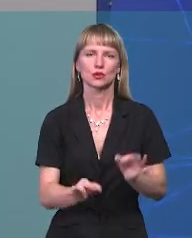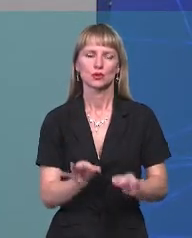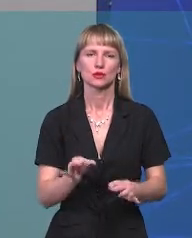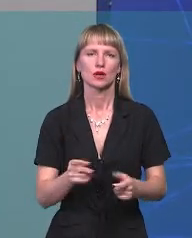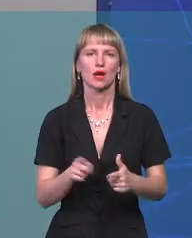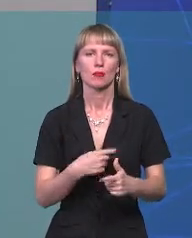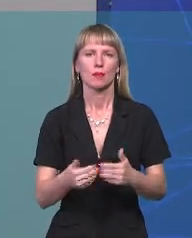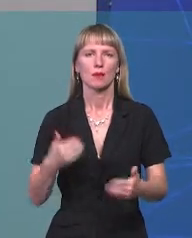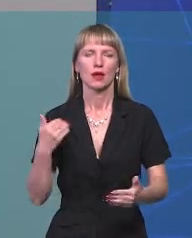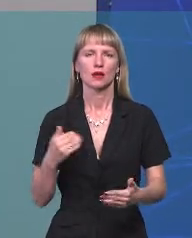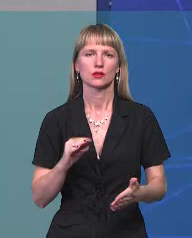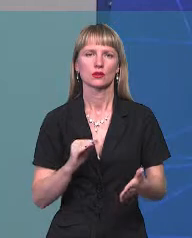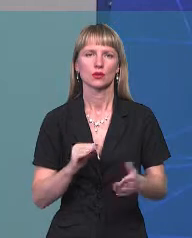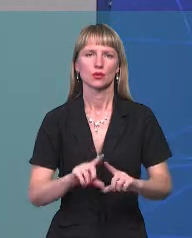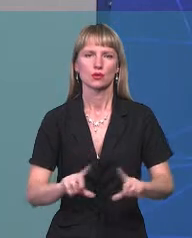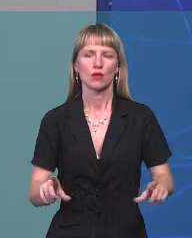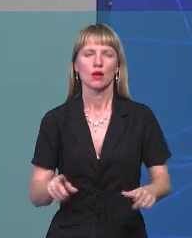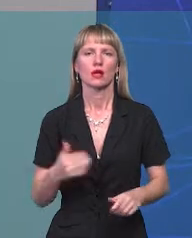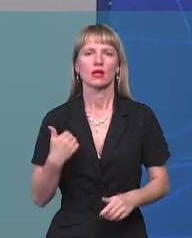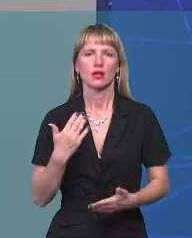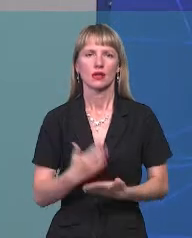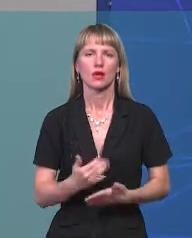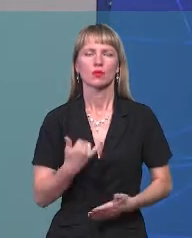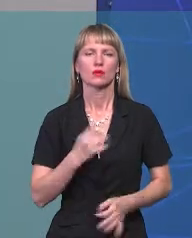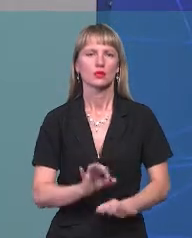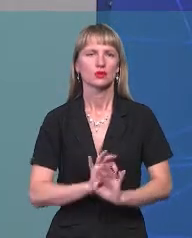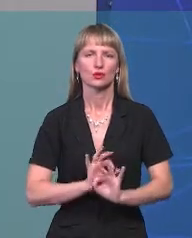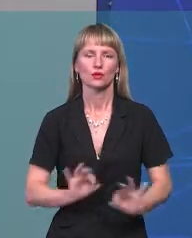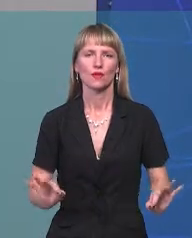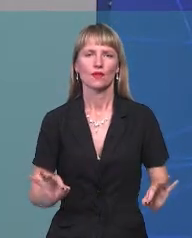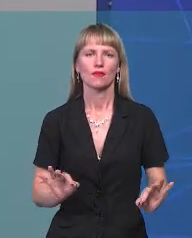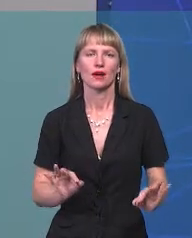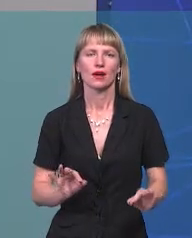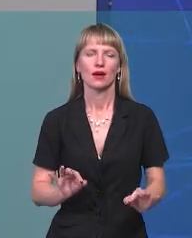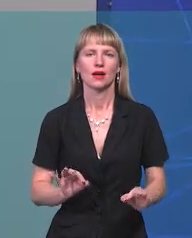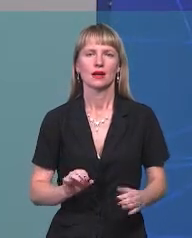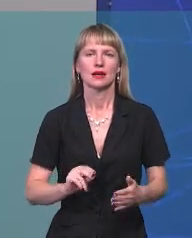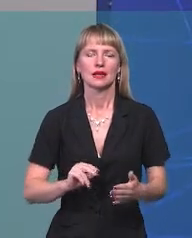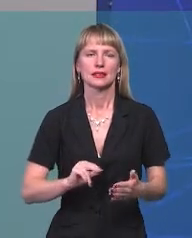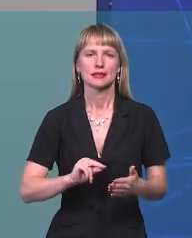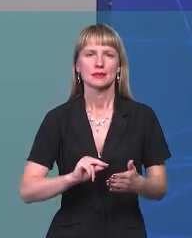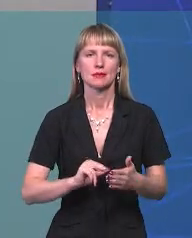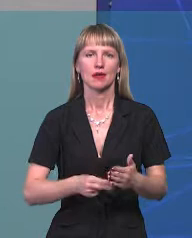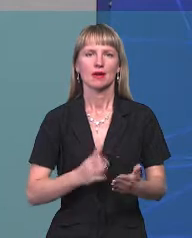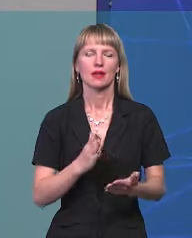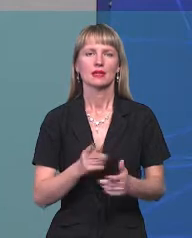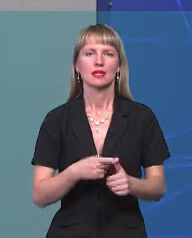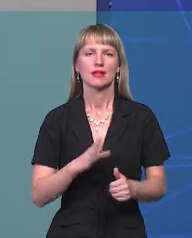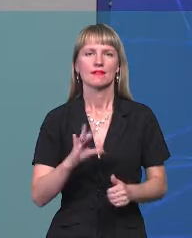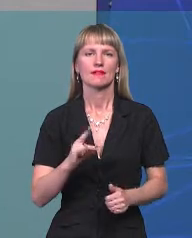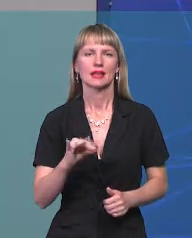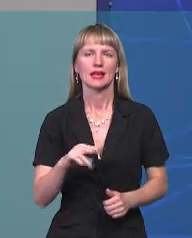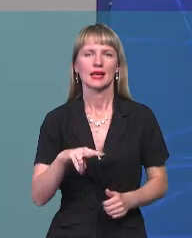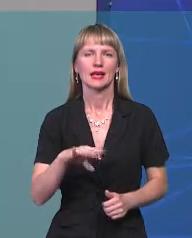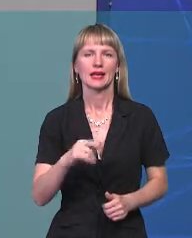перед установами. А також є у нас дуже чудова довідкова платформа. Вона називається WikiLegalAid. Заходите